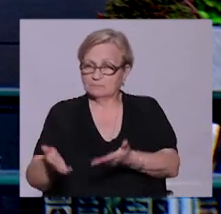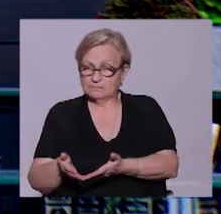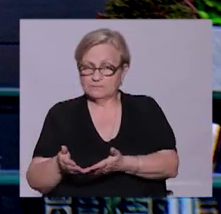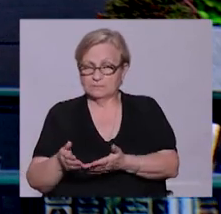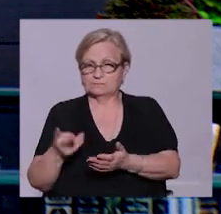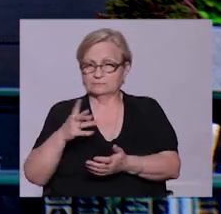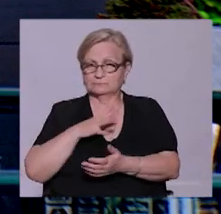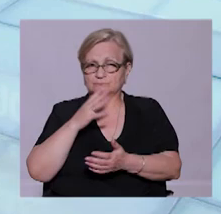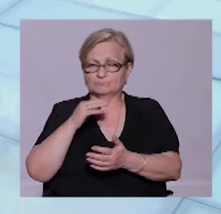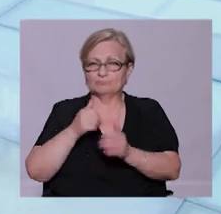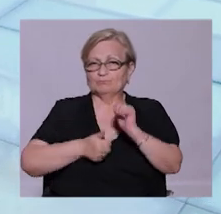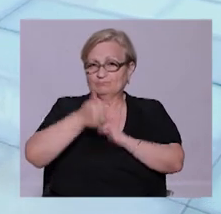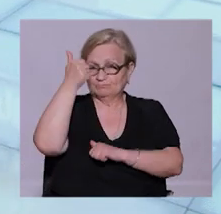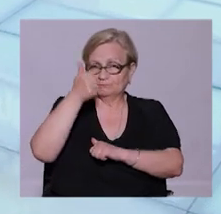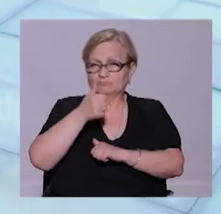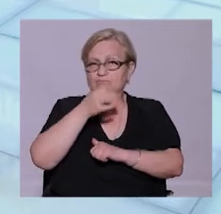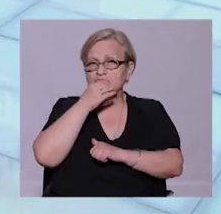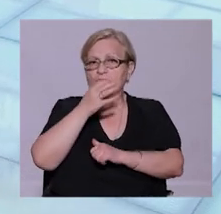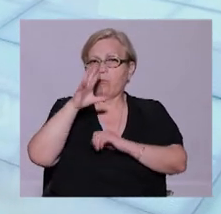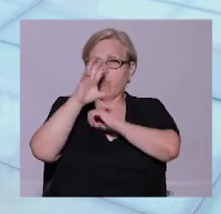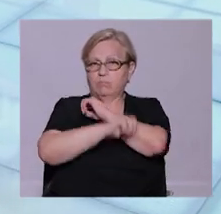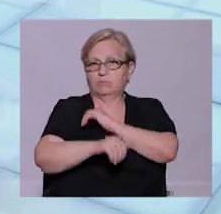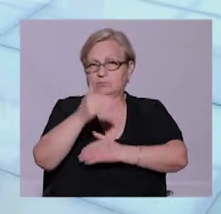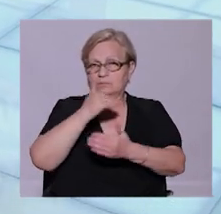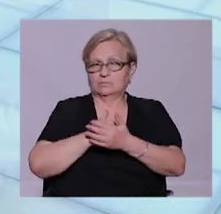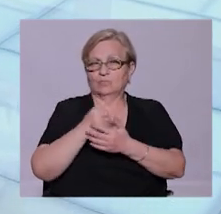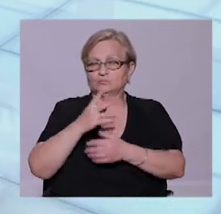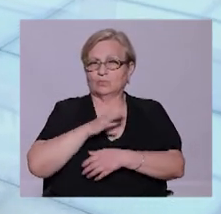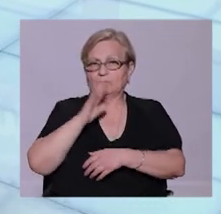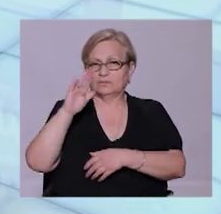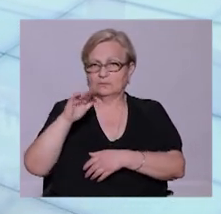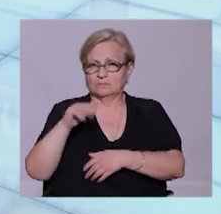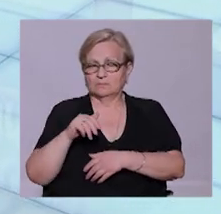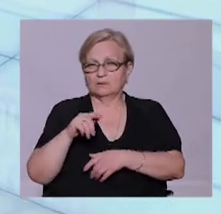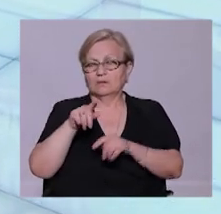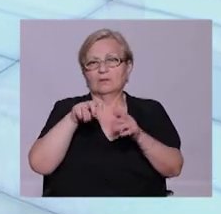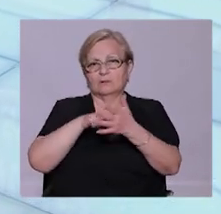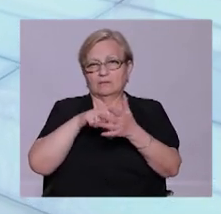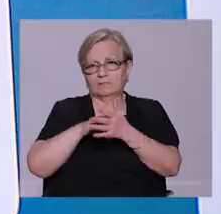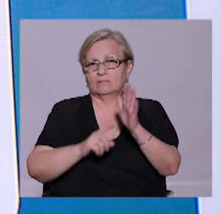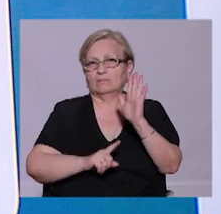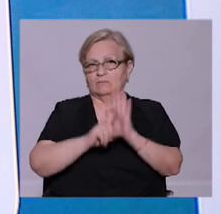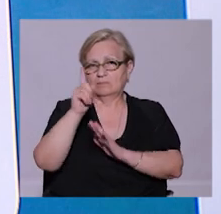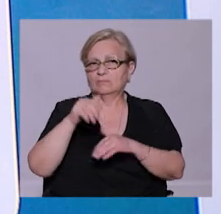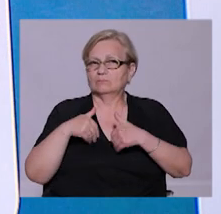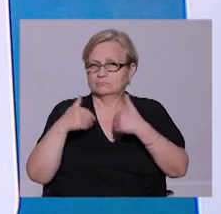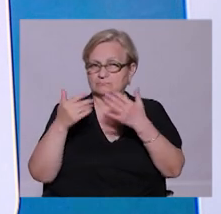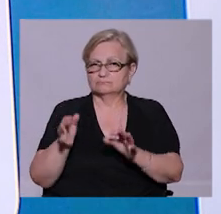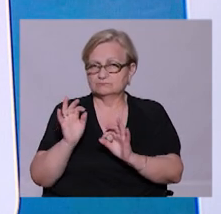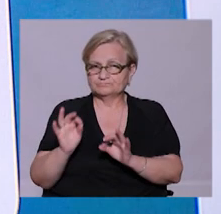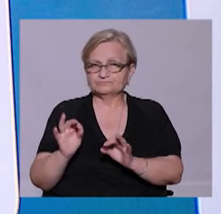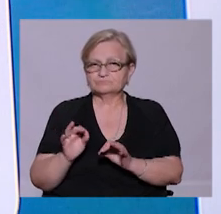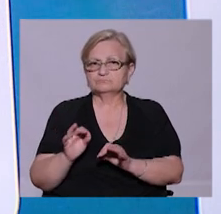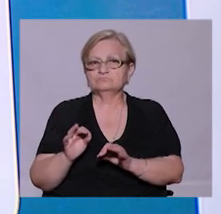უნდა, თავში, ხოლო ბოლოს უნდა ყოფილიყო დამშვიდობა. ხედავთ, რომ წერილი იწყება მისალმებით